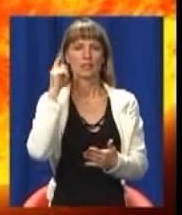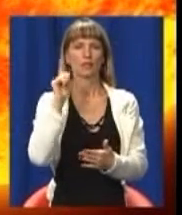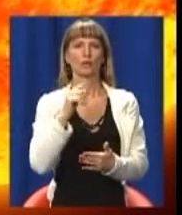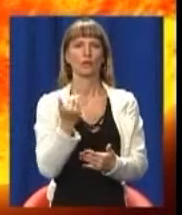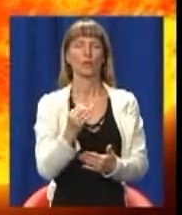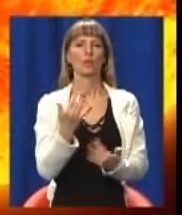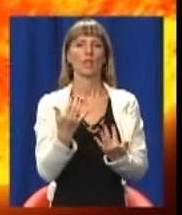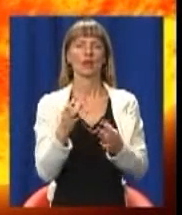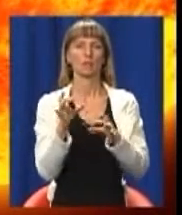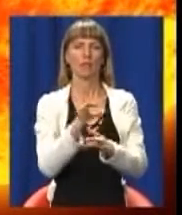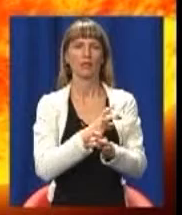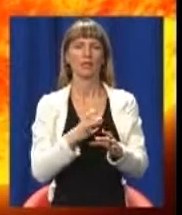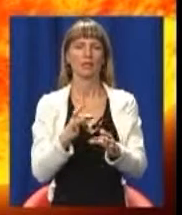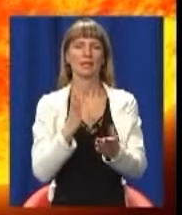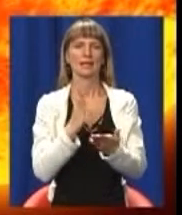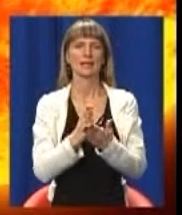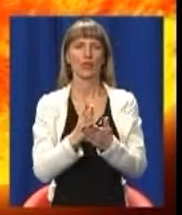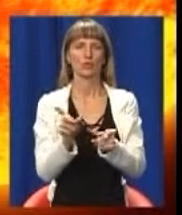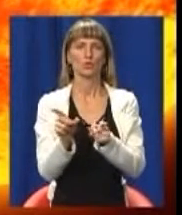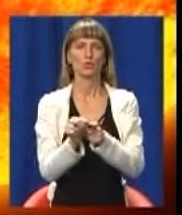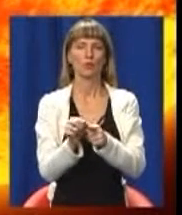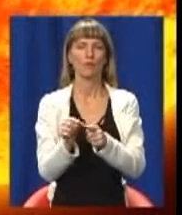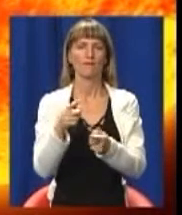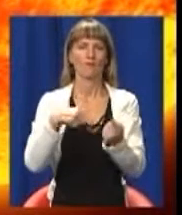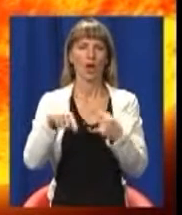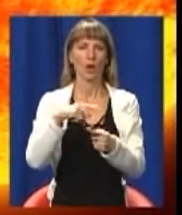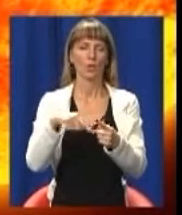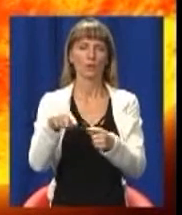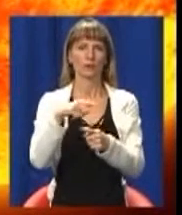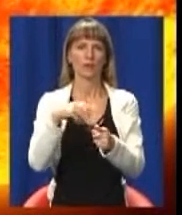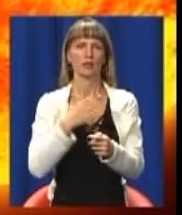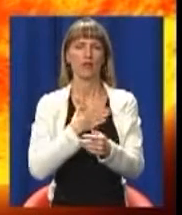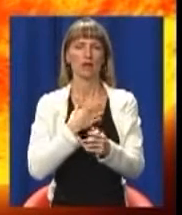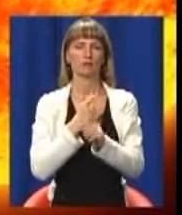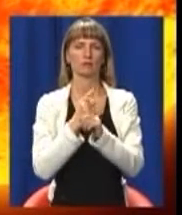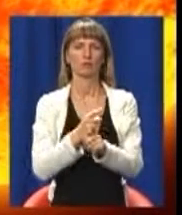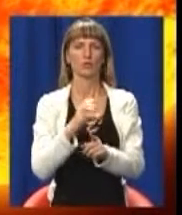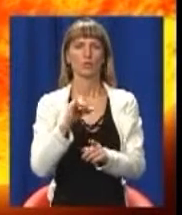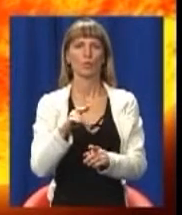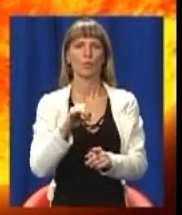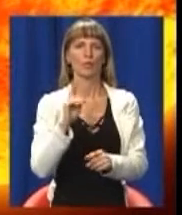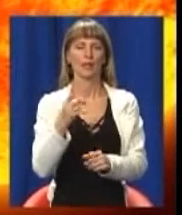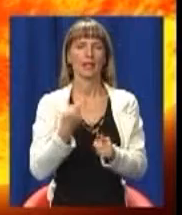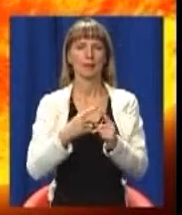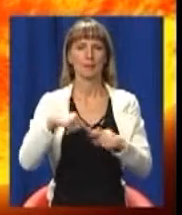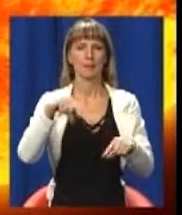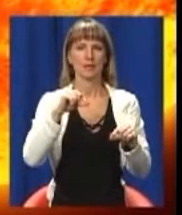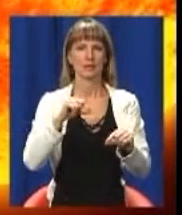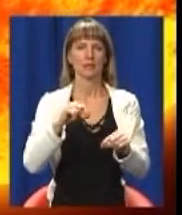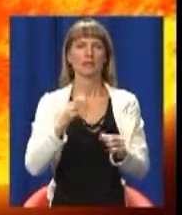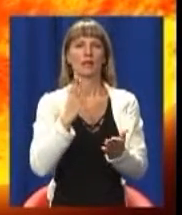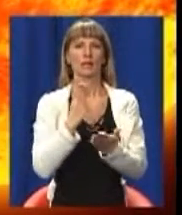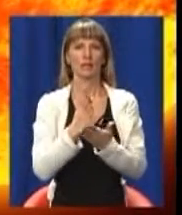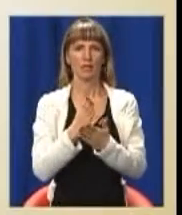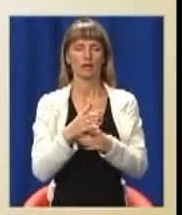що у деяких планет є супутники, які обертаються навколо них? Наприклад, супутник нашої планети – це Місяць. Подібні місяці є і в